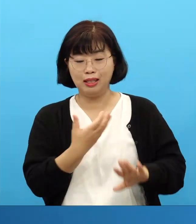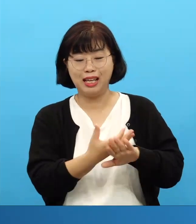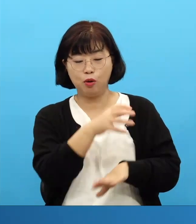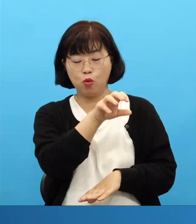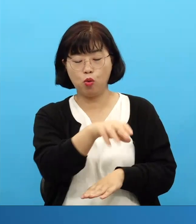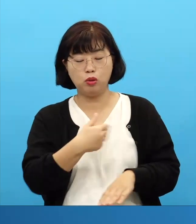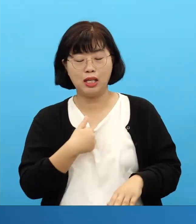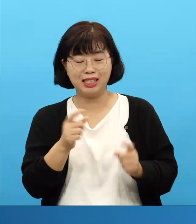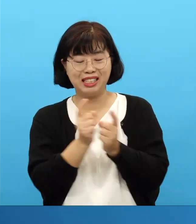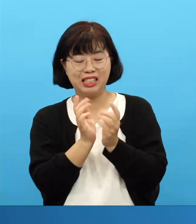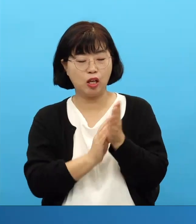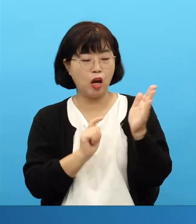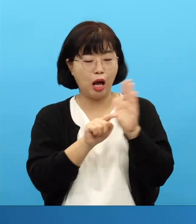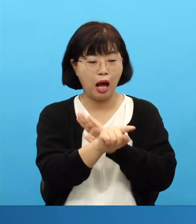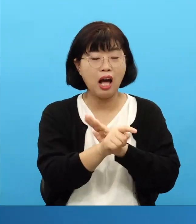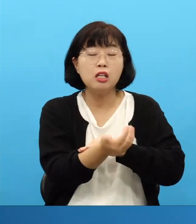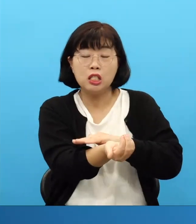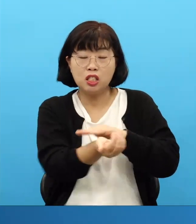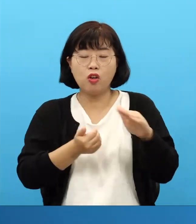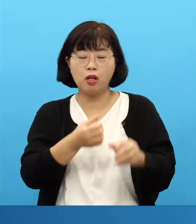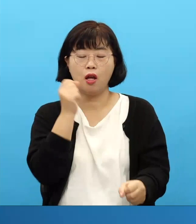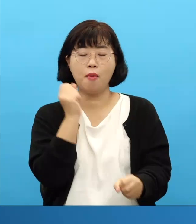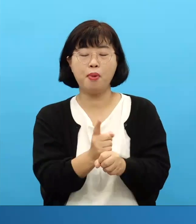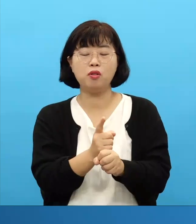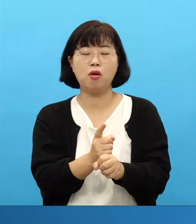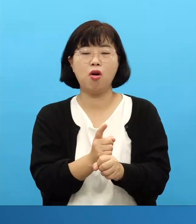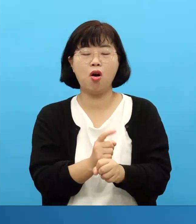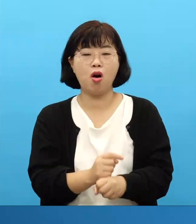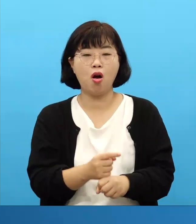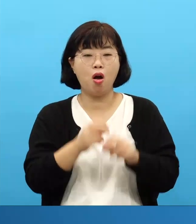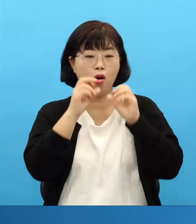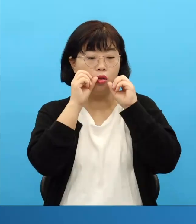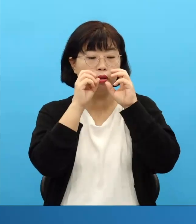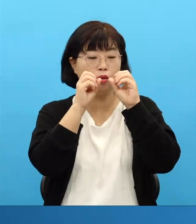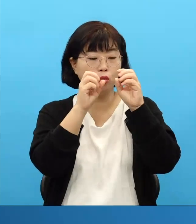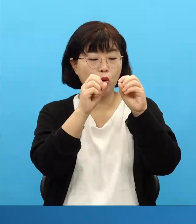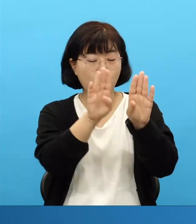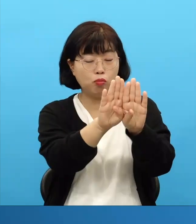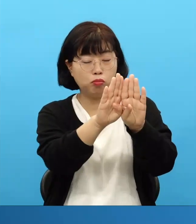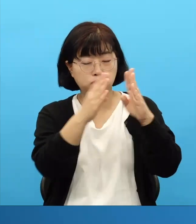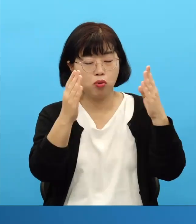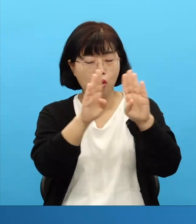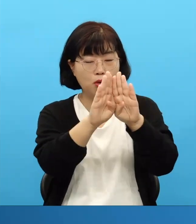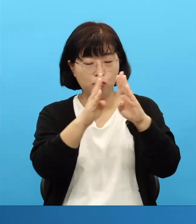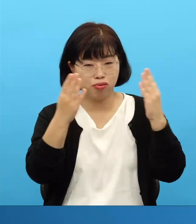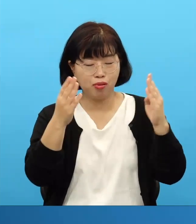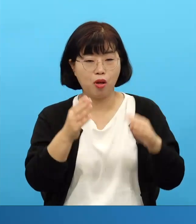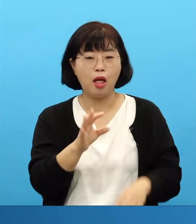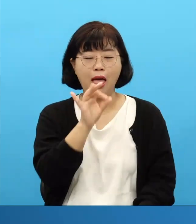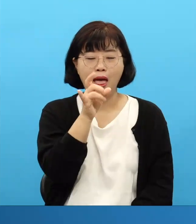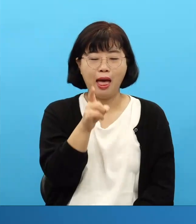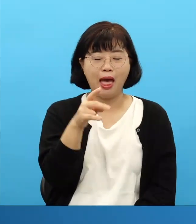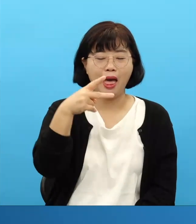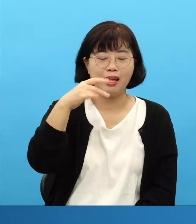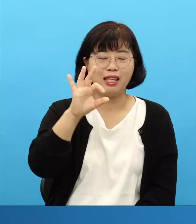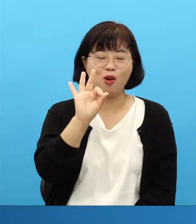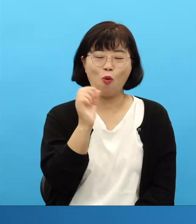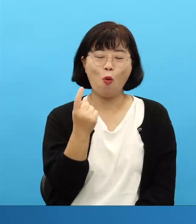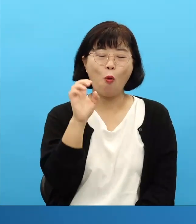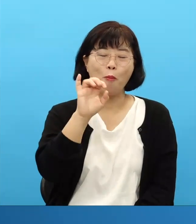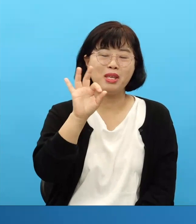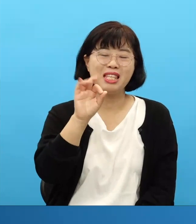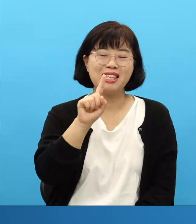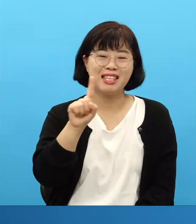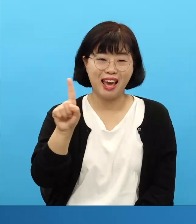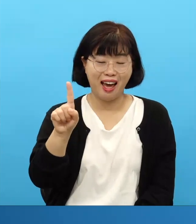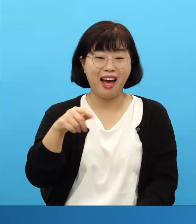저 사마리아 문이 열리고 에디오피아 내시가 와 있다니까요. And the door to Samaria opened, and the Ethiopian eunuch was right in front of them. 지금